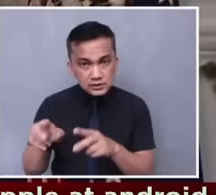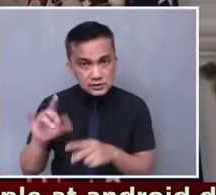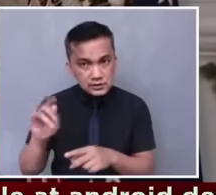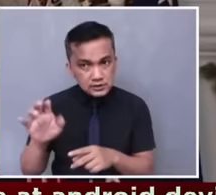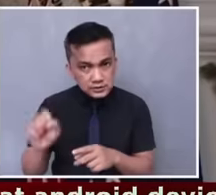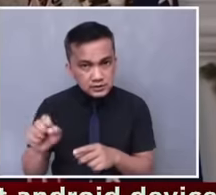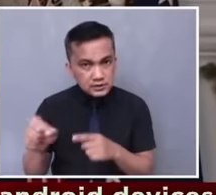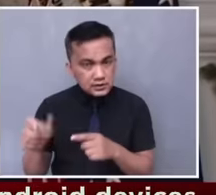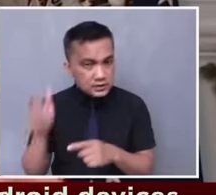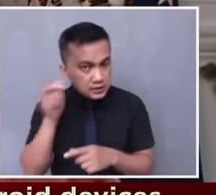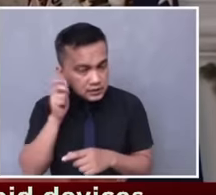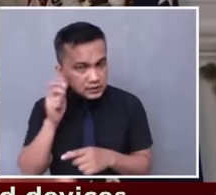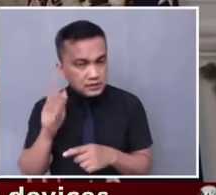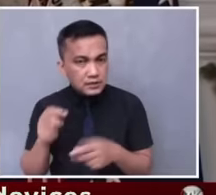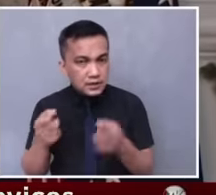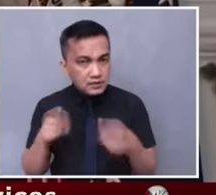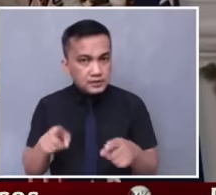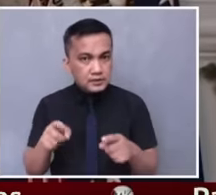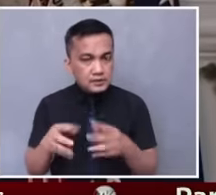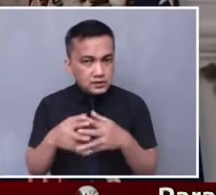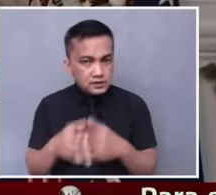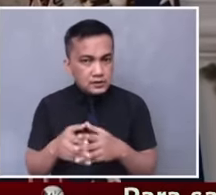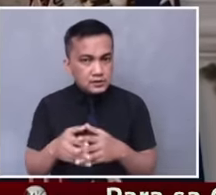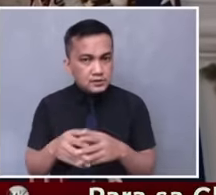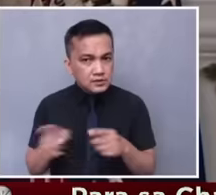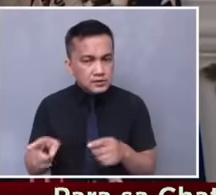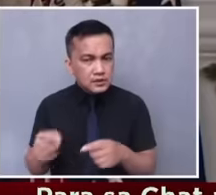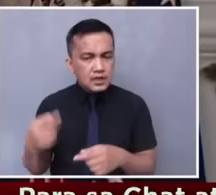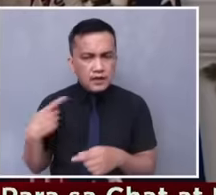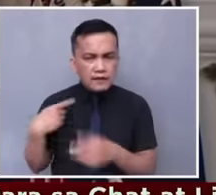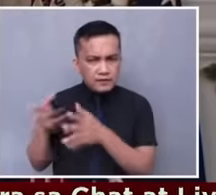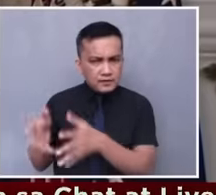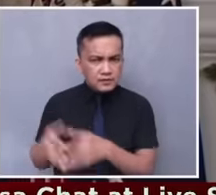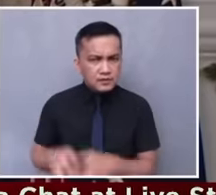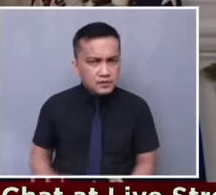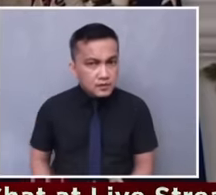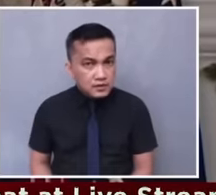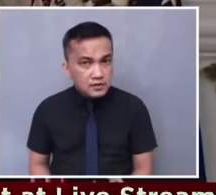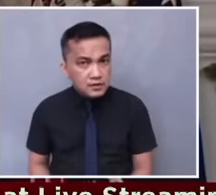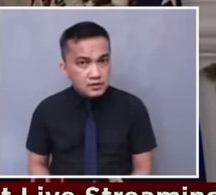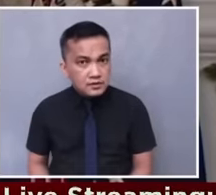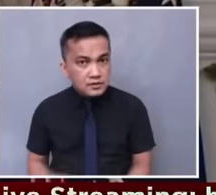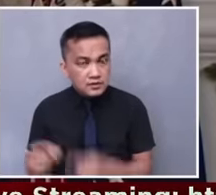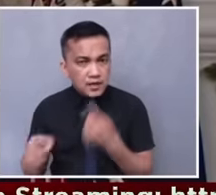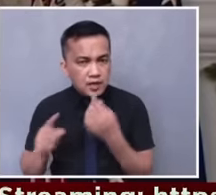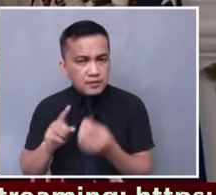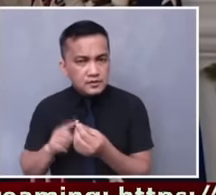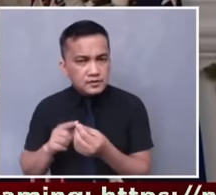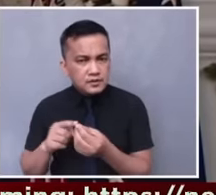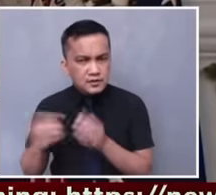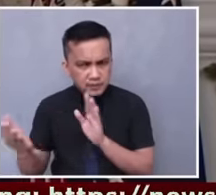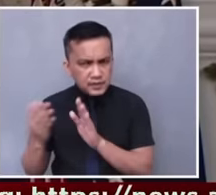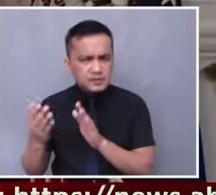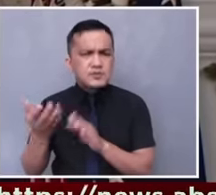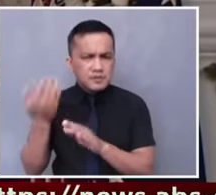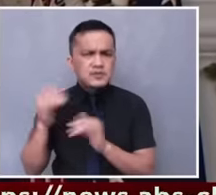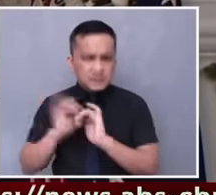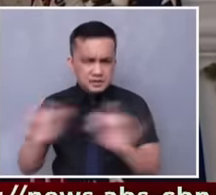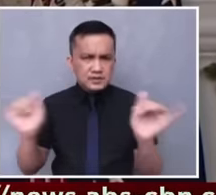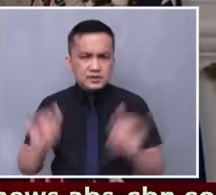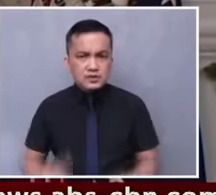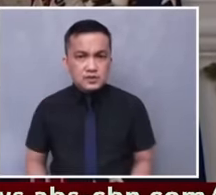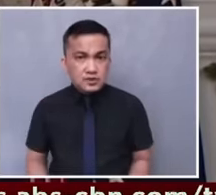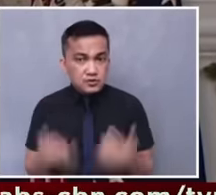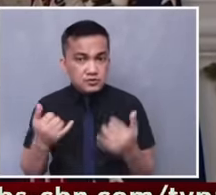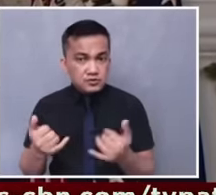United States. We'll have to face this new threat just as we face those that come before it. Today, there are three